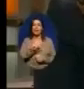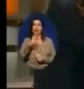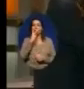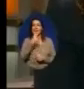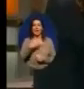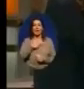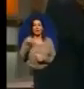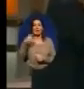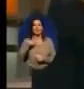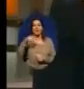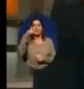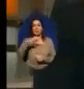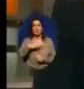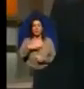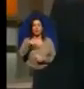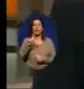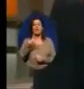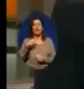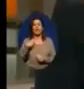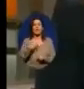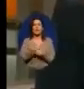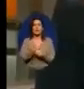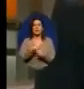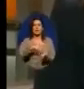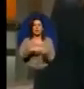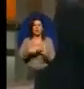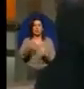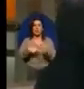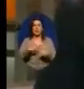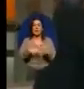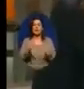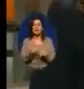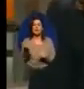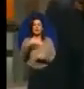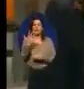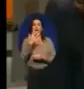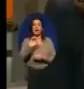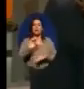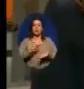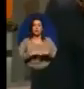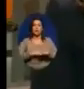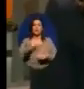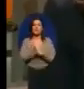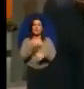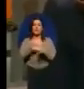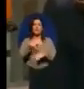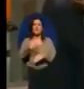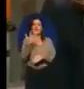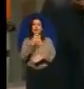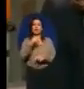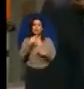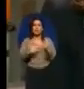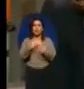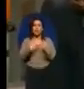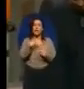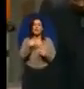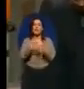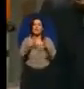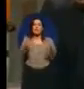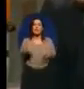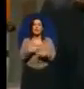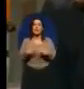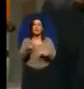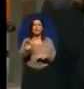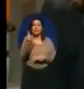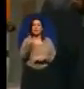תראה, אני ייצרתי תוכנית כלכלית יחד עם עוד 50 מומחים. עבדנו על זה חצי חצי שנה, שמשפרת, מגדילה את הנטו באופן מיידי